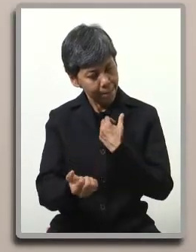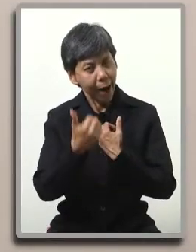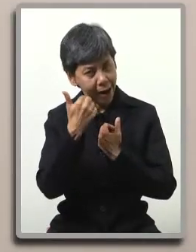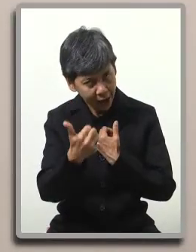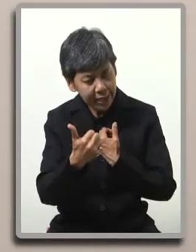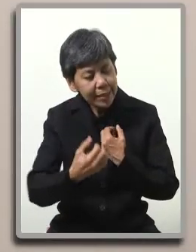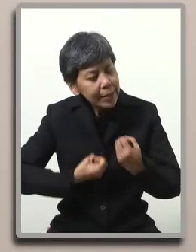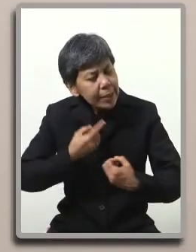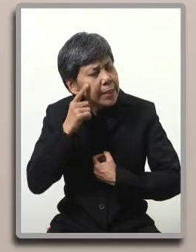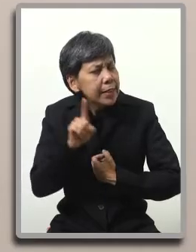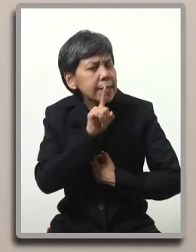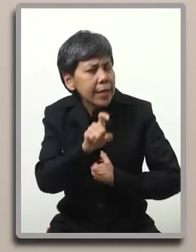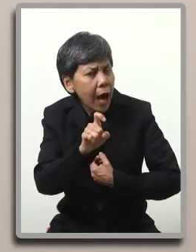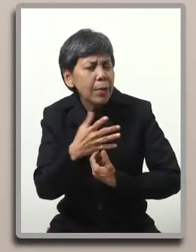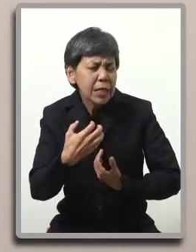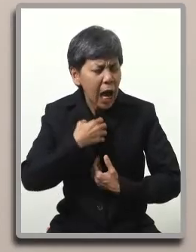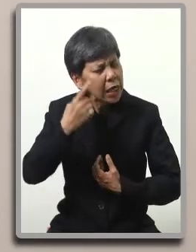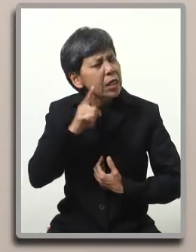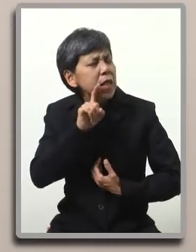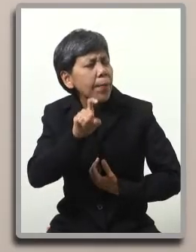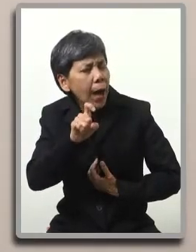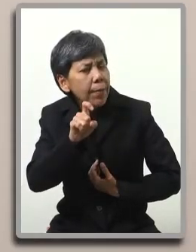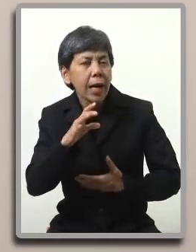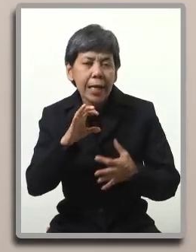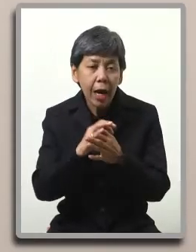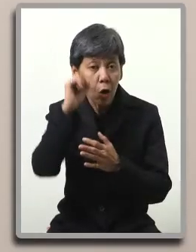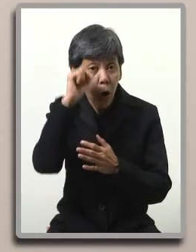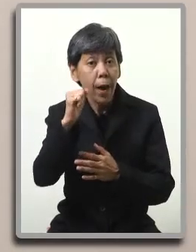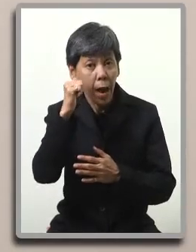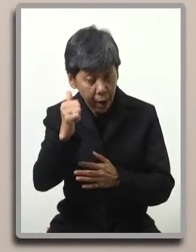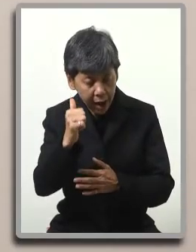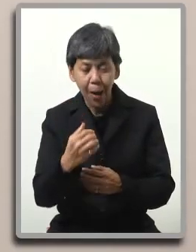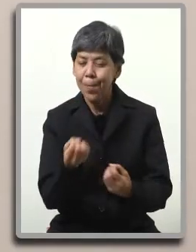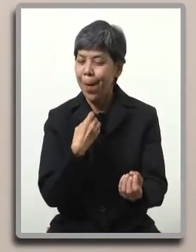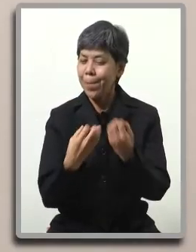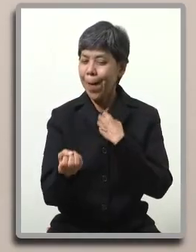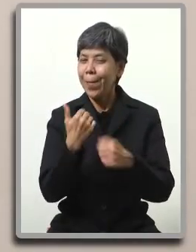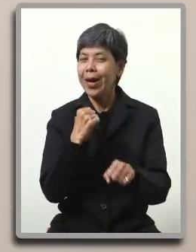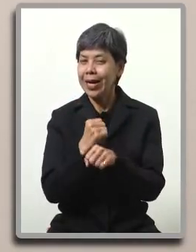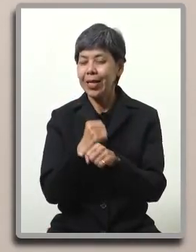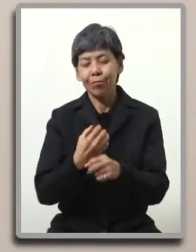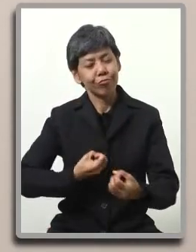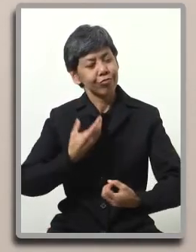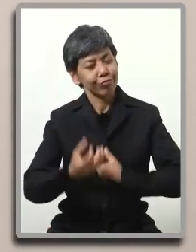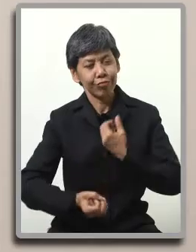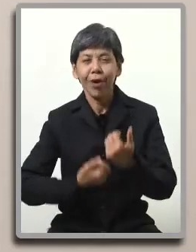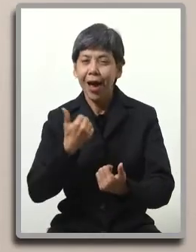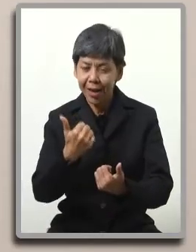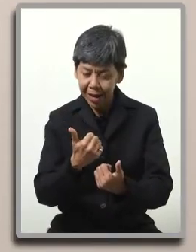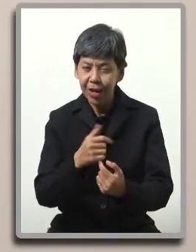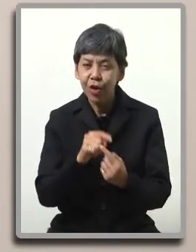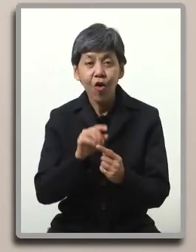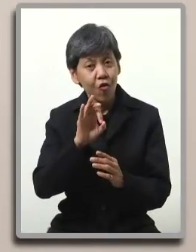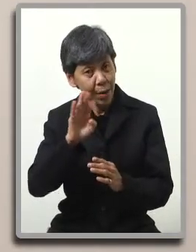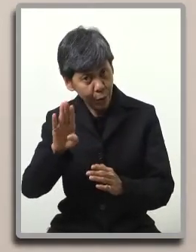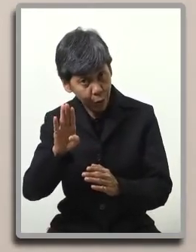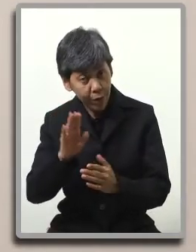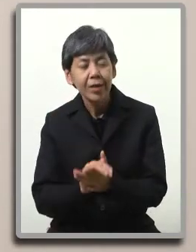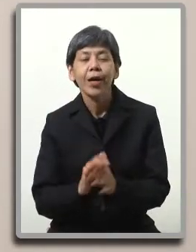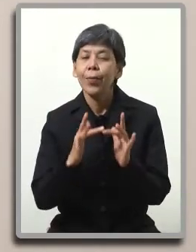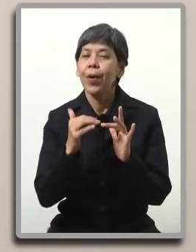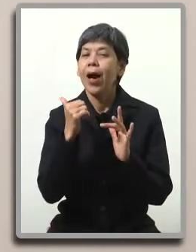เห็นหรือตั้งคำถามหรืออยากจะสอบถามอะไรเกี่ยวกับขสมกท่านก็สามารถที่จะแสดงความคิดเห็นมาทาง Facebook ของเรา